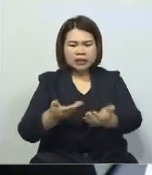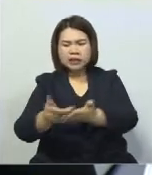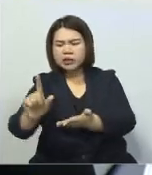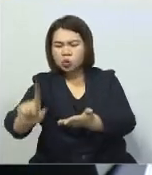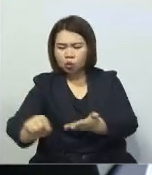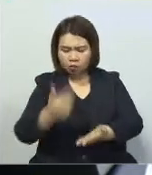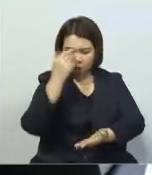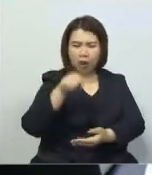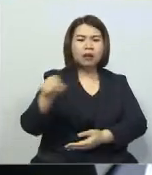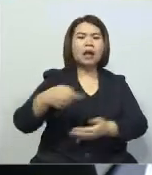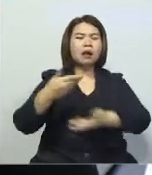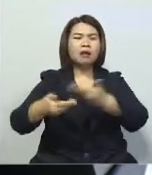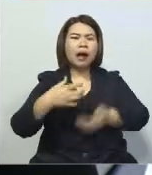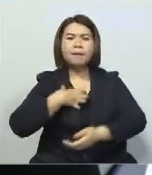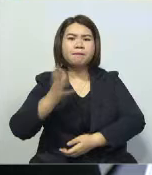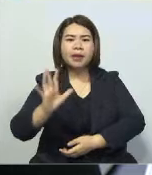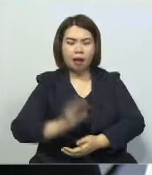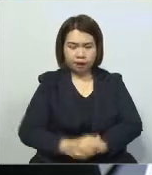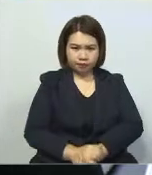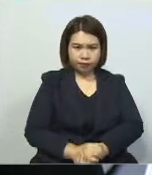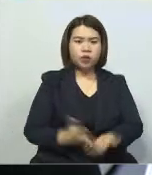วันนี้เราจะไม่เป็นอย่างนั้นในเมื่อพรบ.เราเกิด